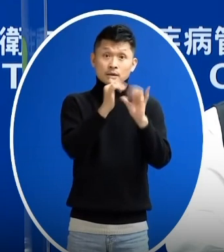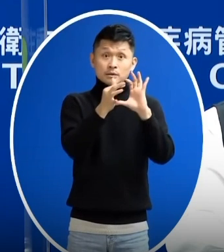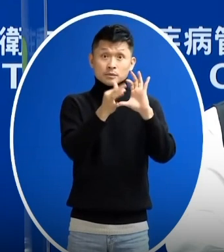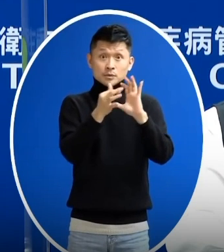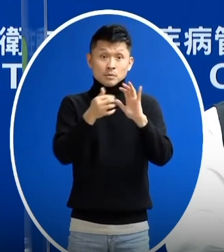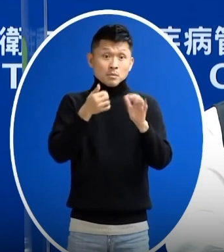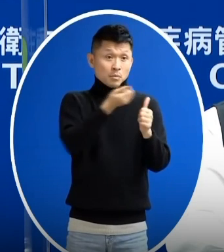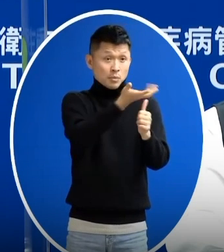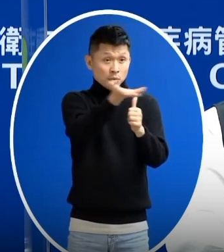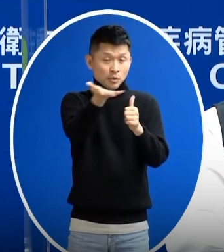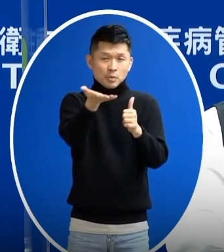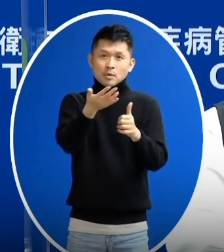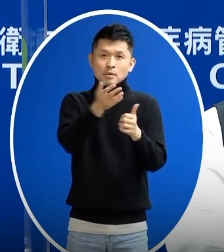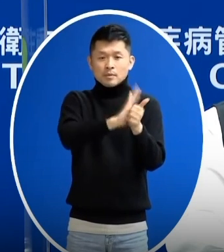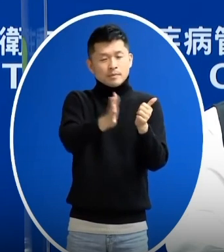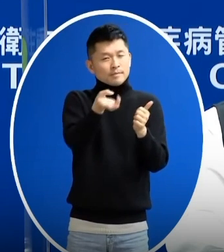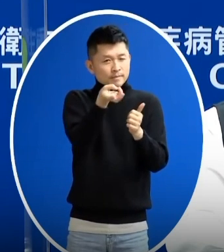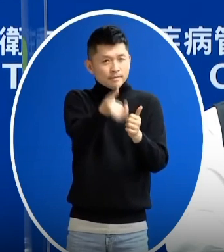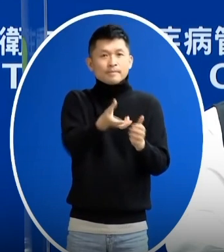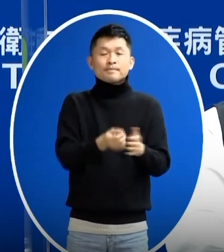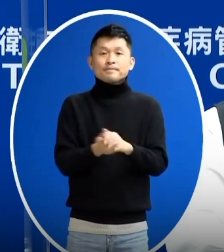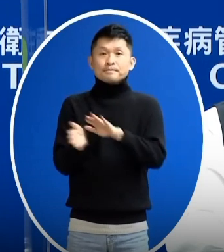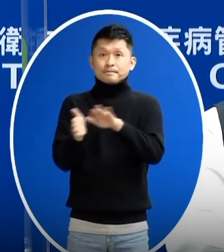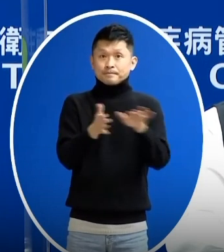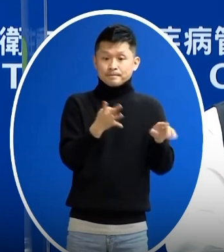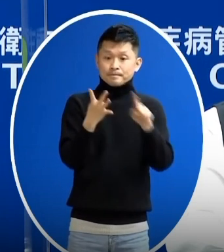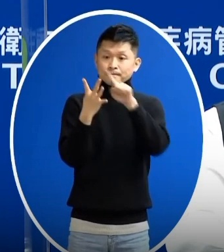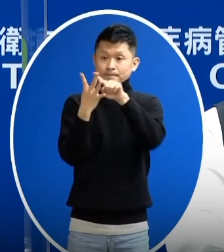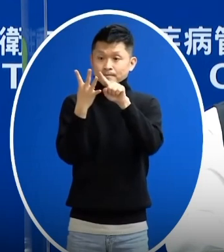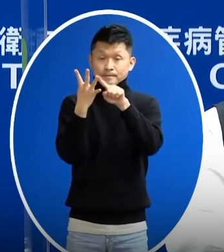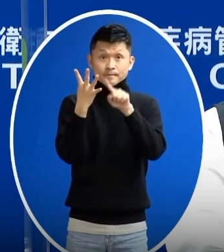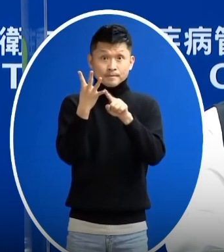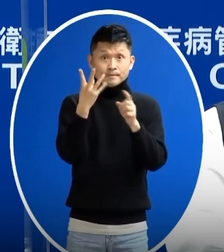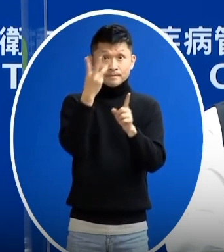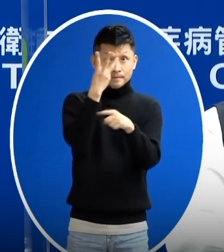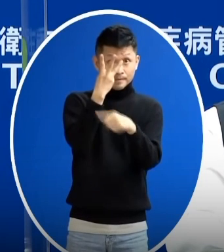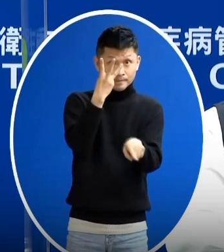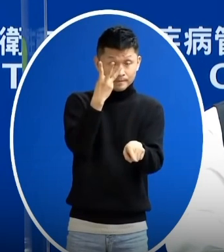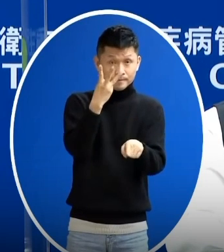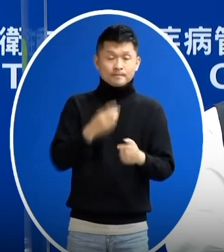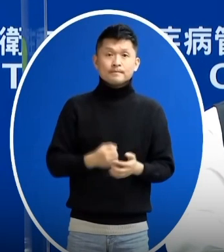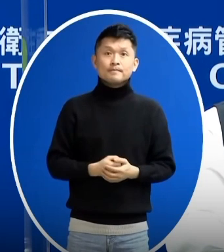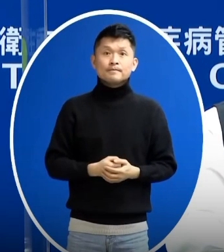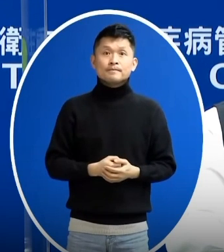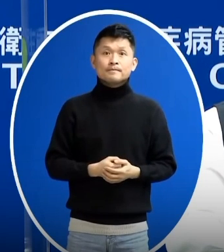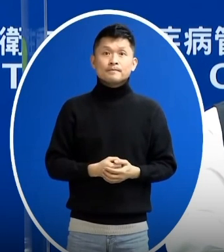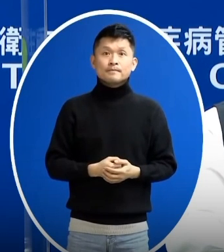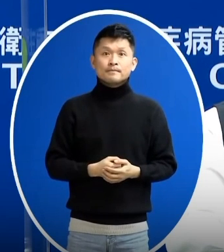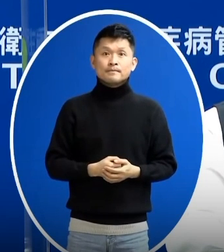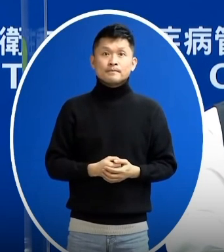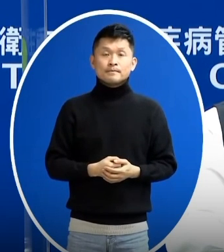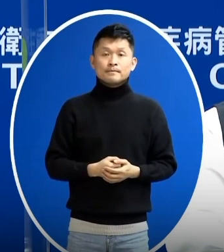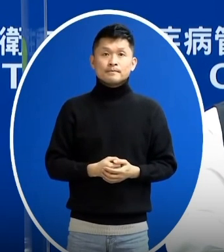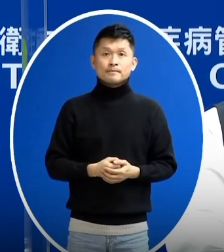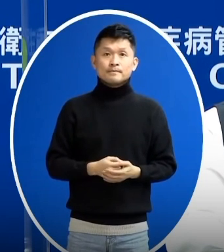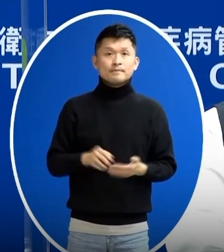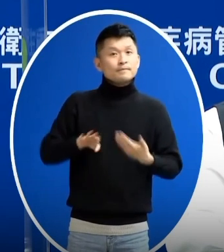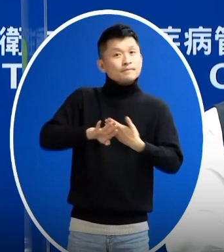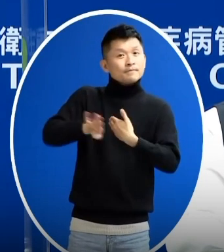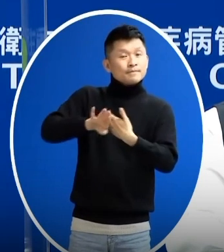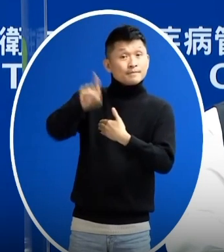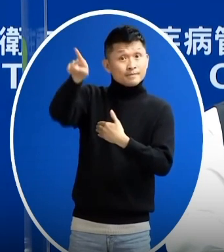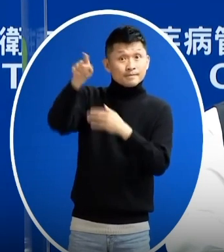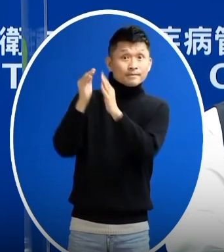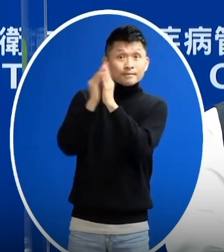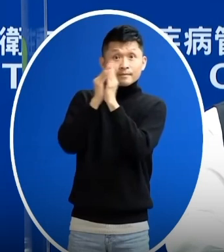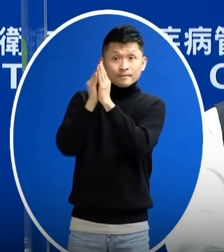低。然后另外有三例，哈，另外有三例，那是从我们的造，另外哈，桃园